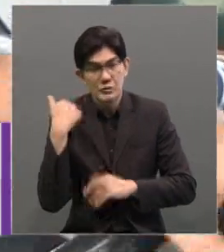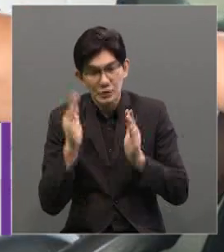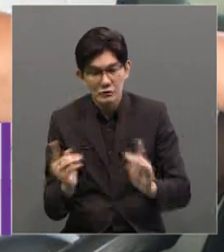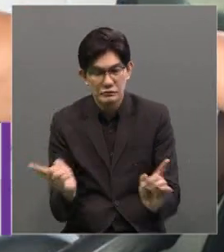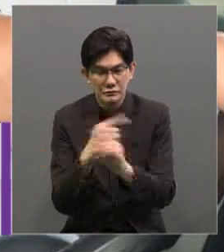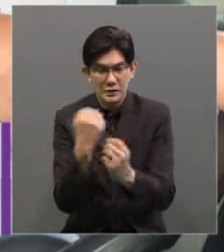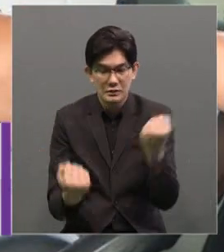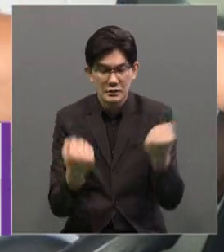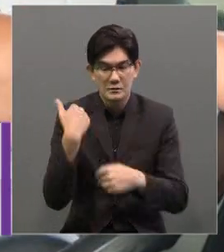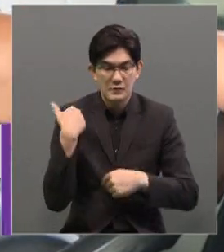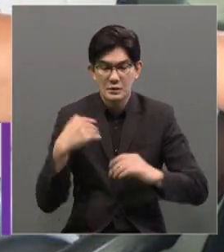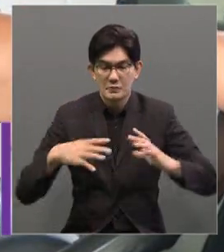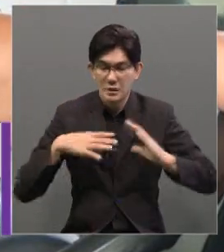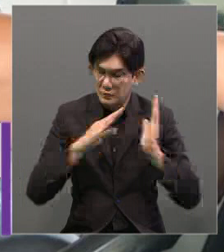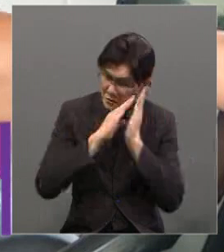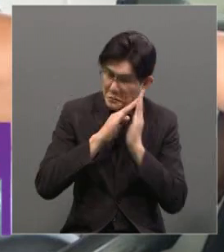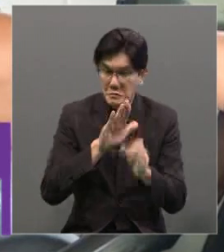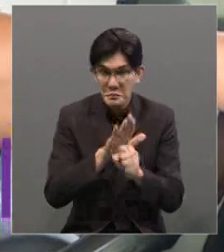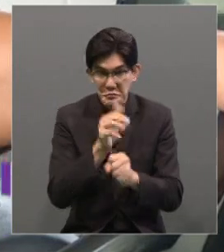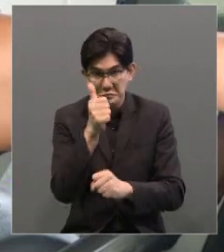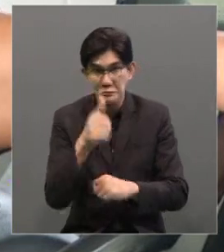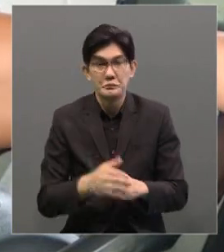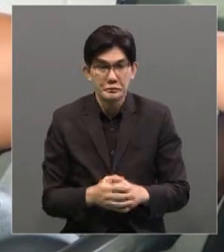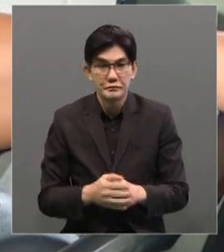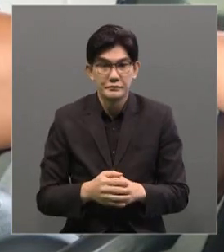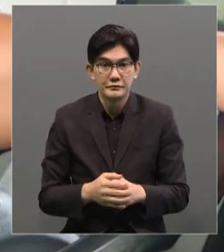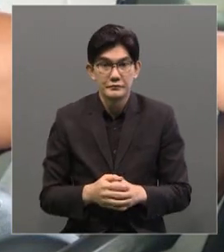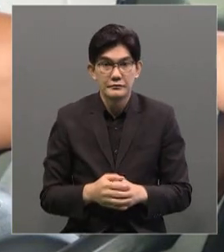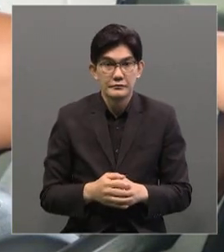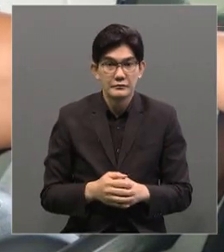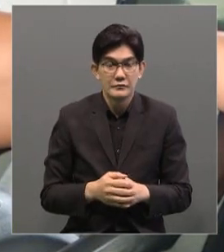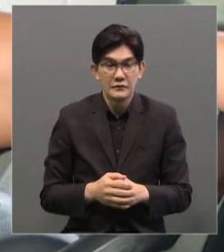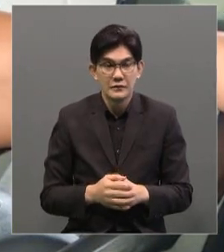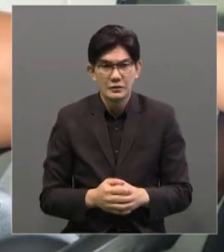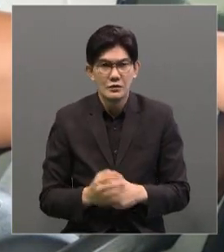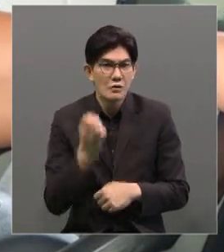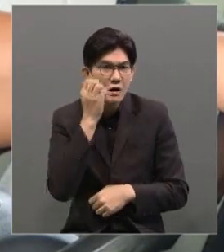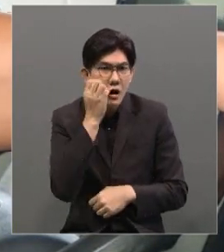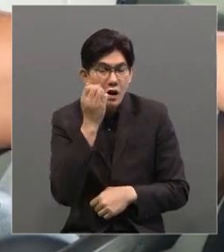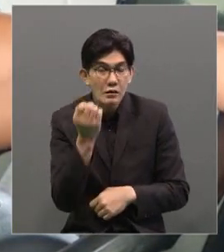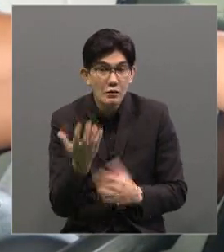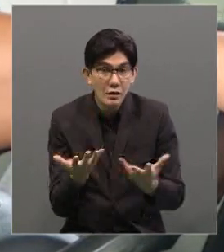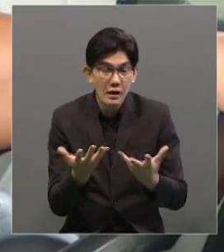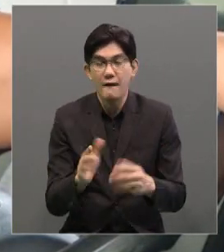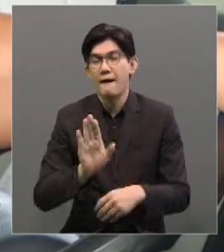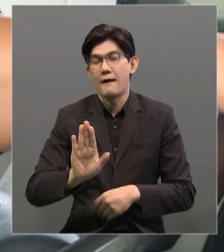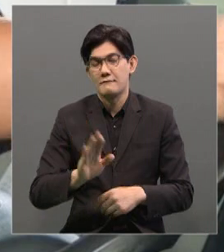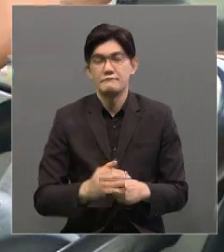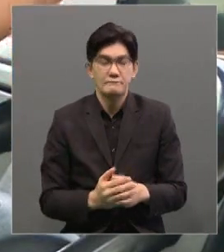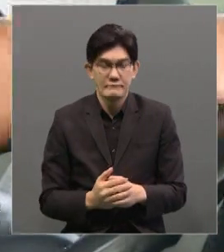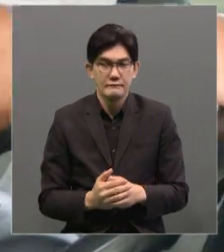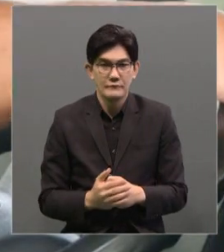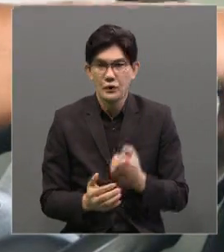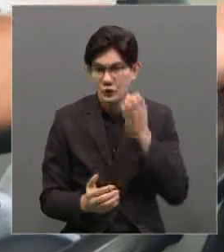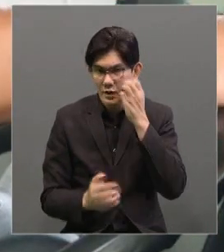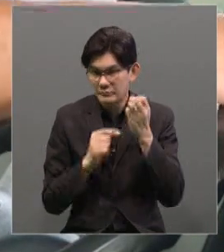ารครับพักผ่อนให้เพียงพอเท่านั้นเองครับผมพักผ่อนให้เพียงพอเต็มที ่ในเรื่องของการใช้อุปกรณ์มือถือด้วย ใช่ครับใช่ครับคือโท